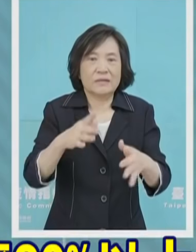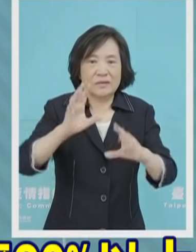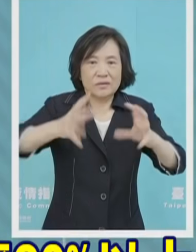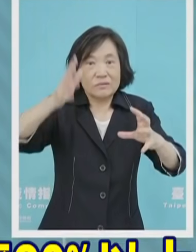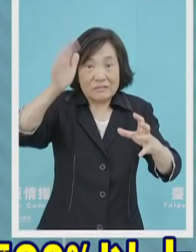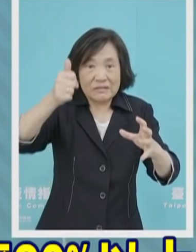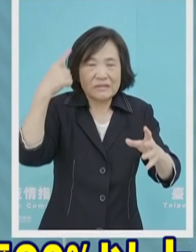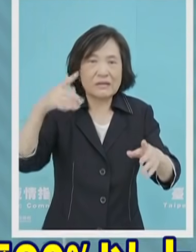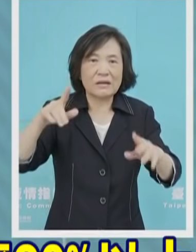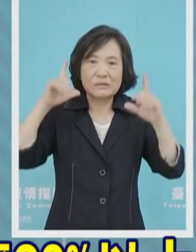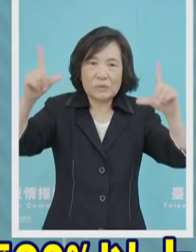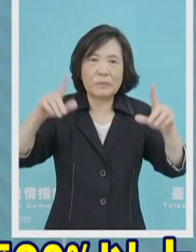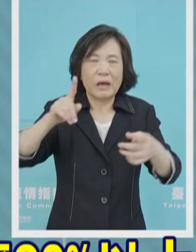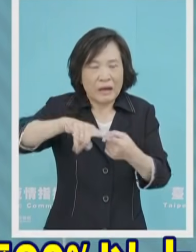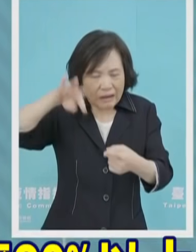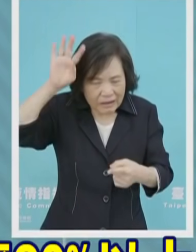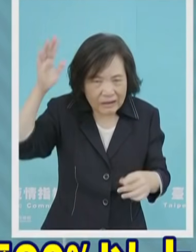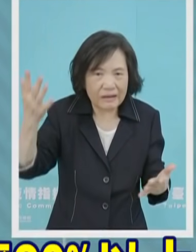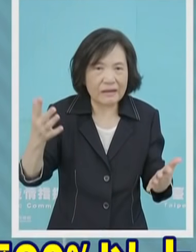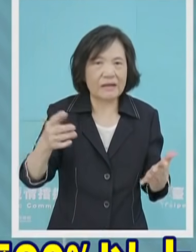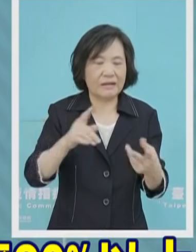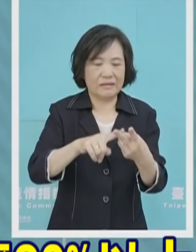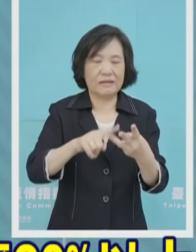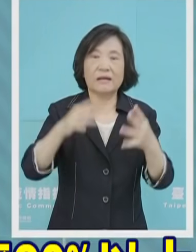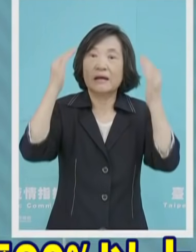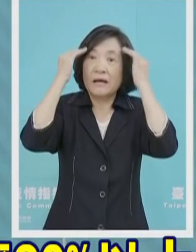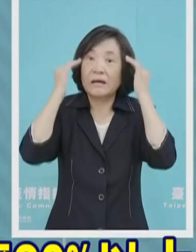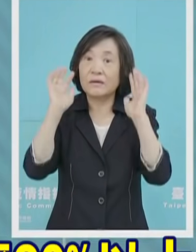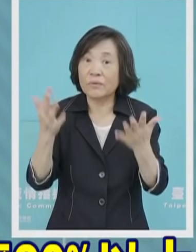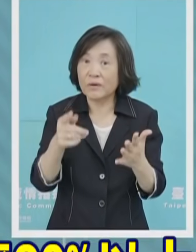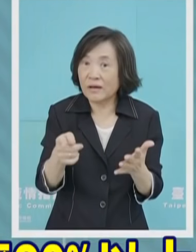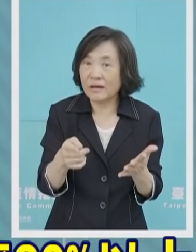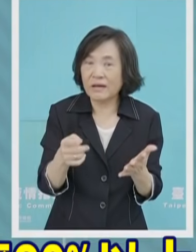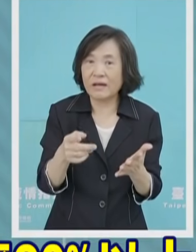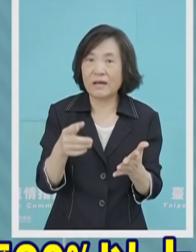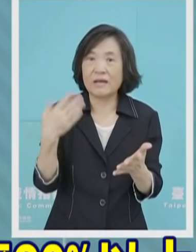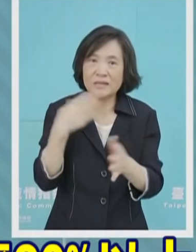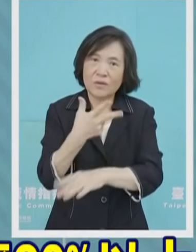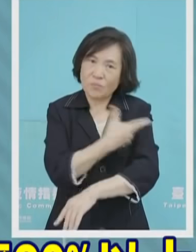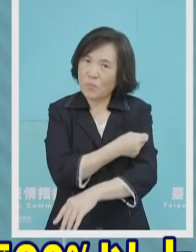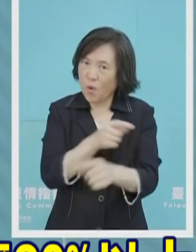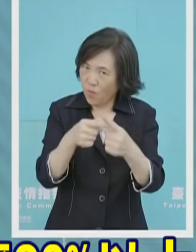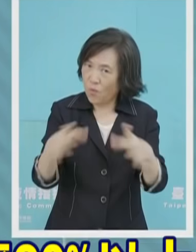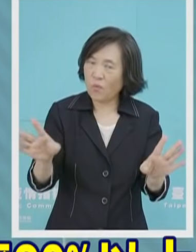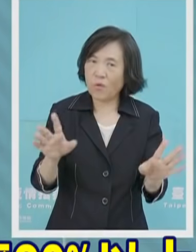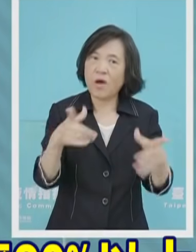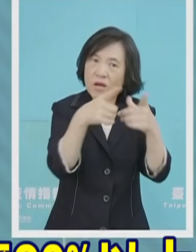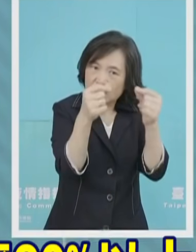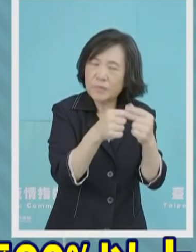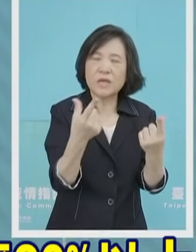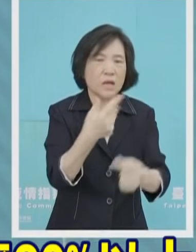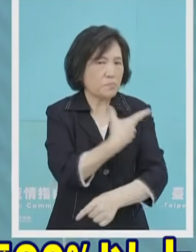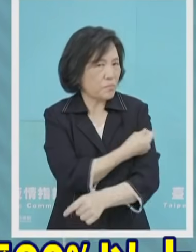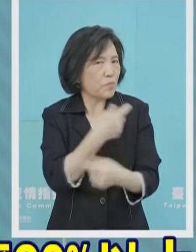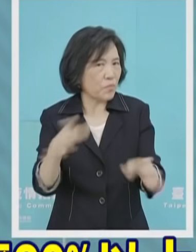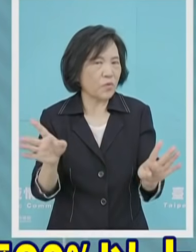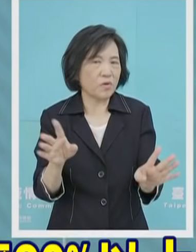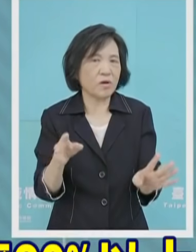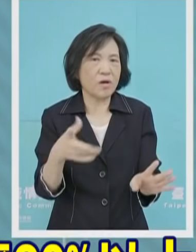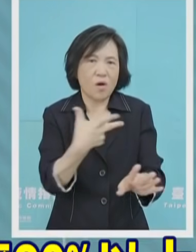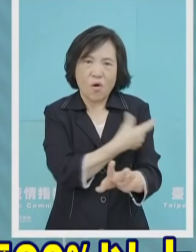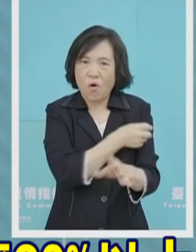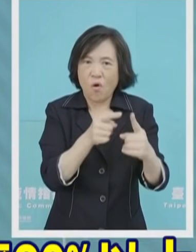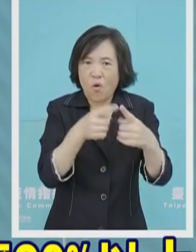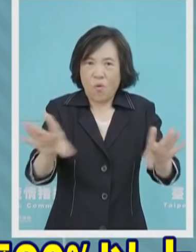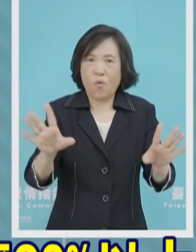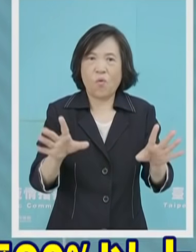歉，那我再看看韩国的例子，韩国也打一个程度了，日本也是一样，那他们疫苗覆盖率都比